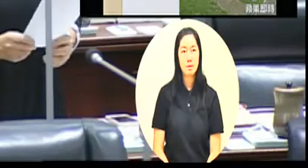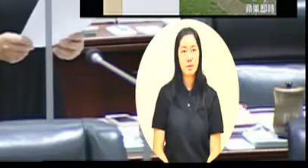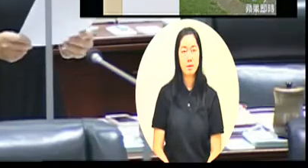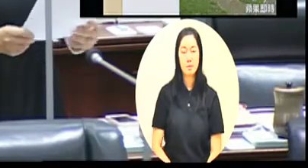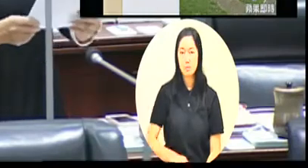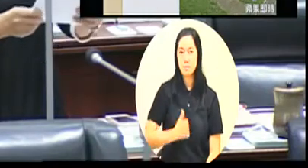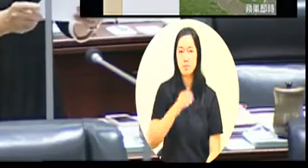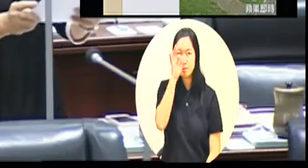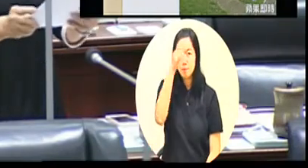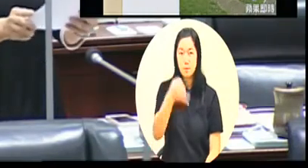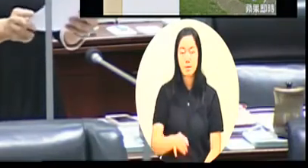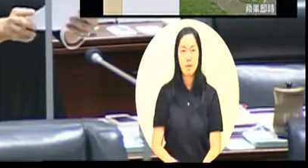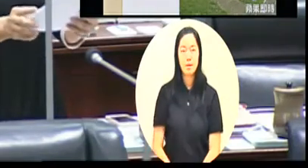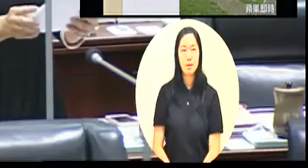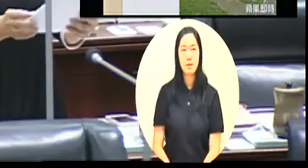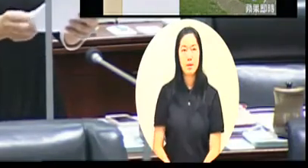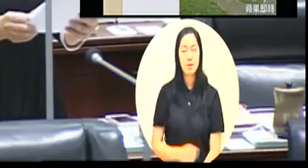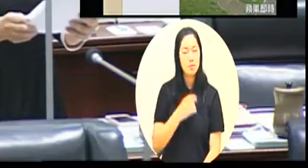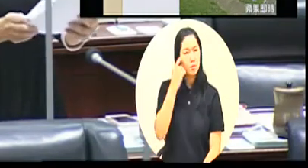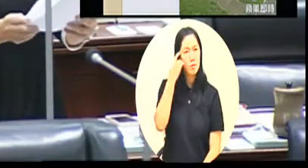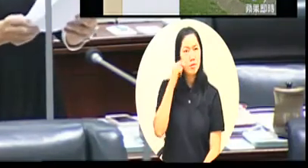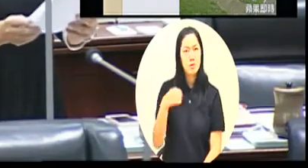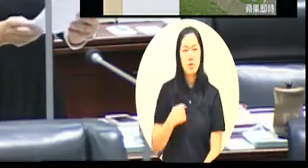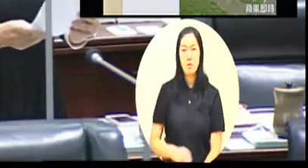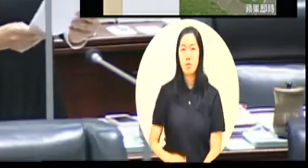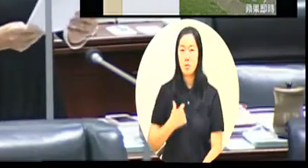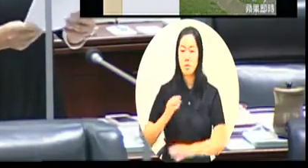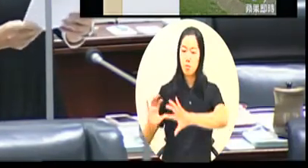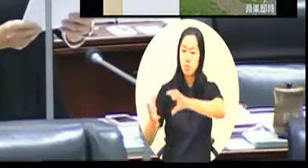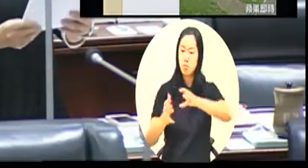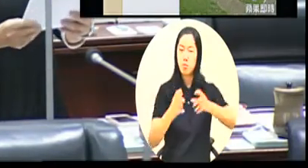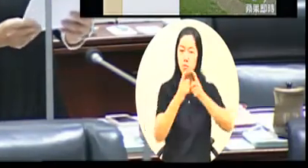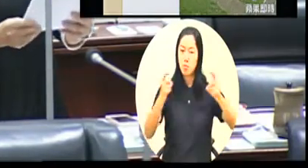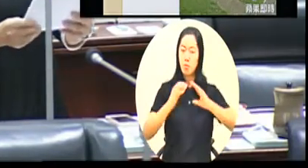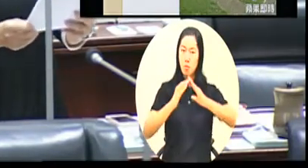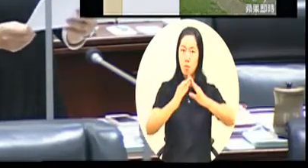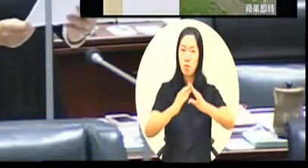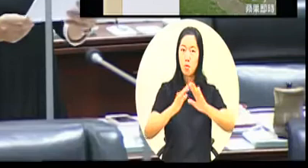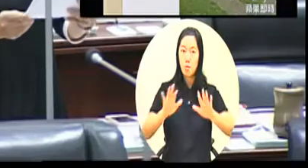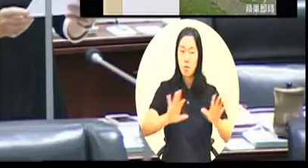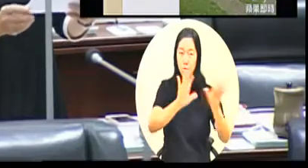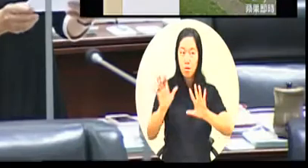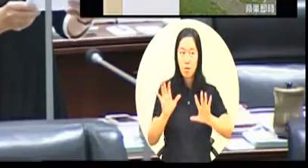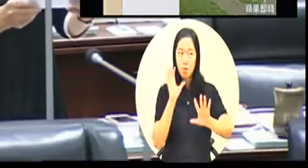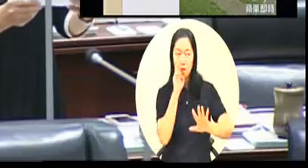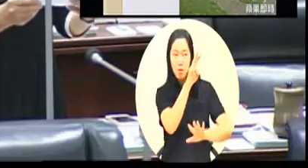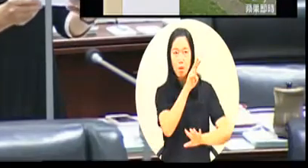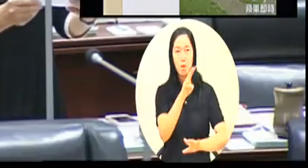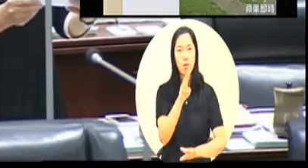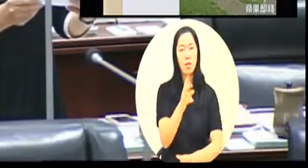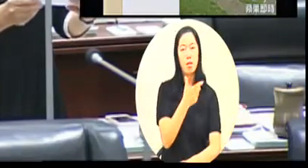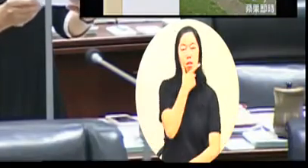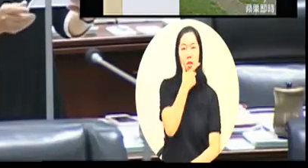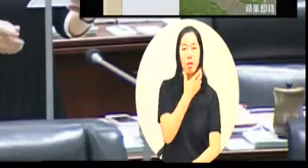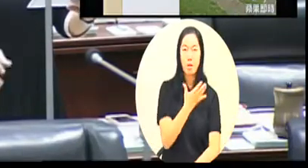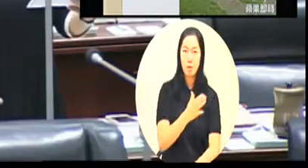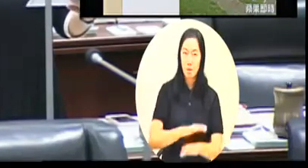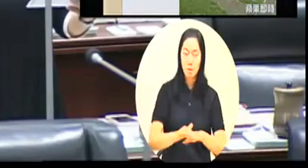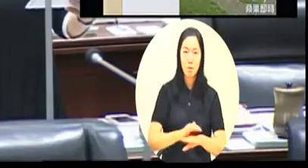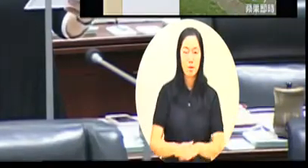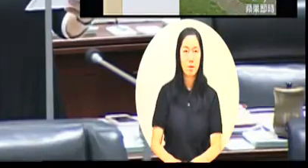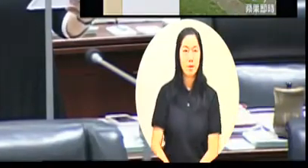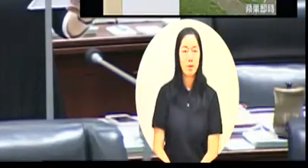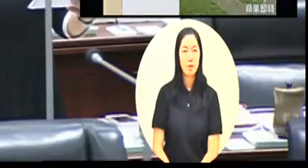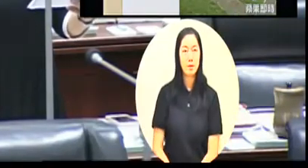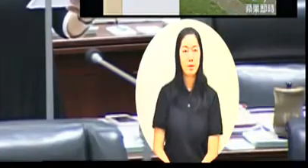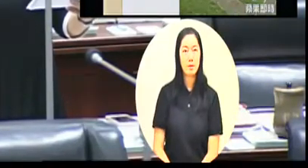常难看的哦。所以人家会觉得我们这个国际城市怎么会有这样的一个现况啊，会让人家觉得很好笑。所以我希望，当然